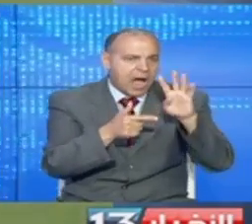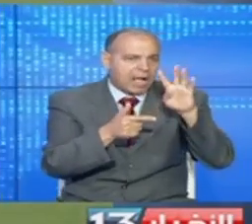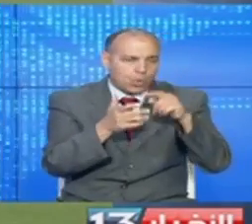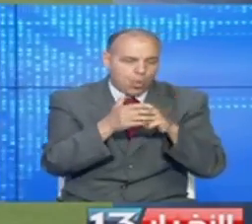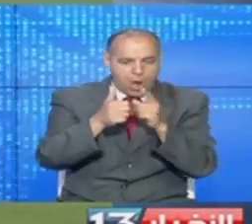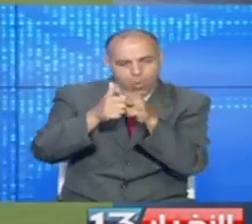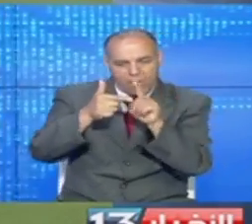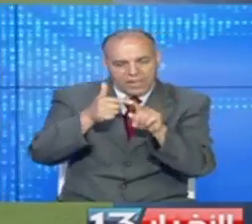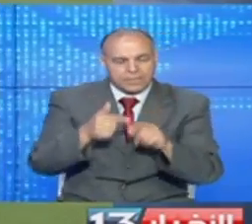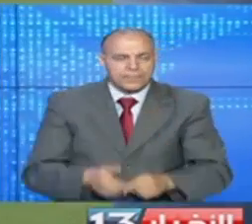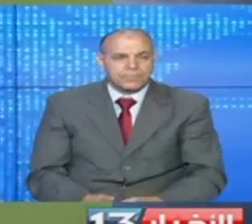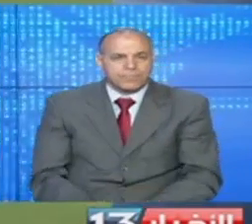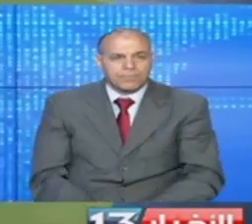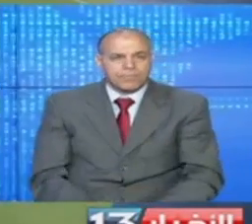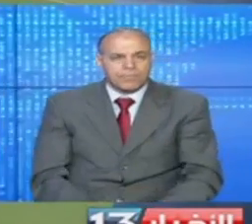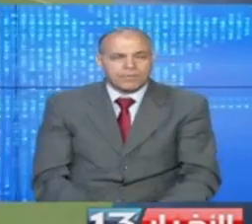4 نقاط.